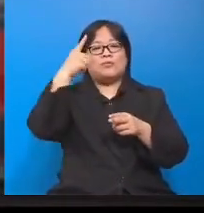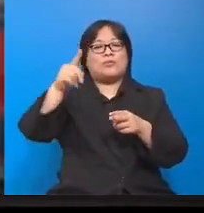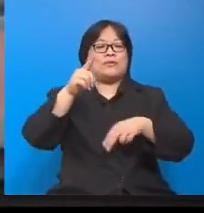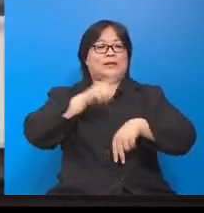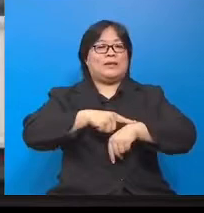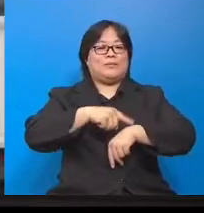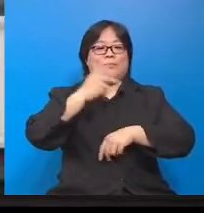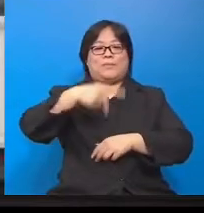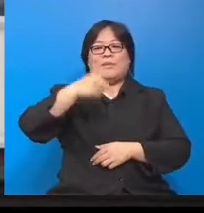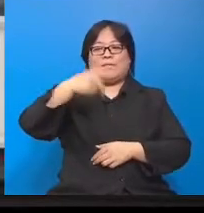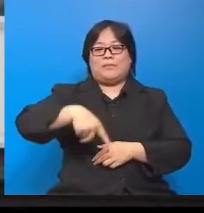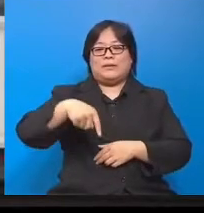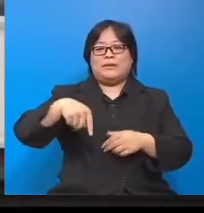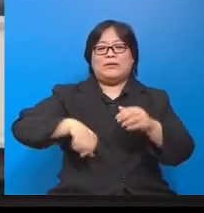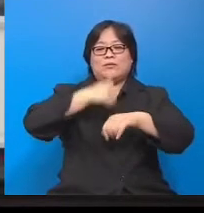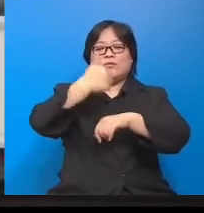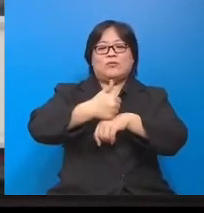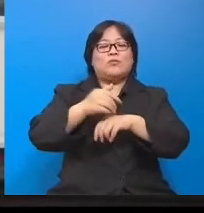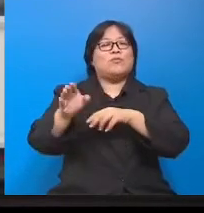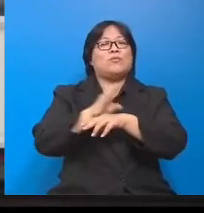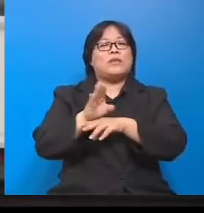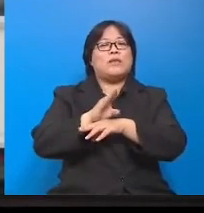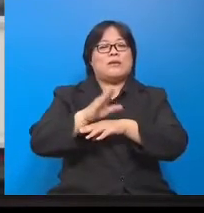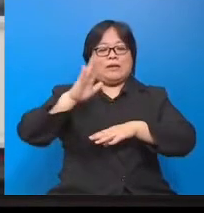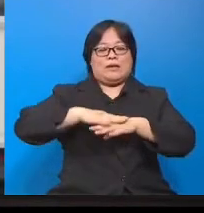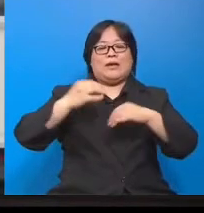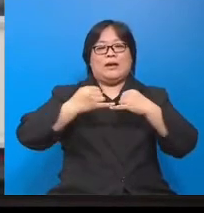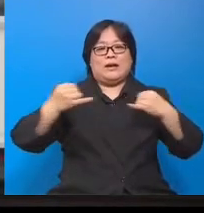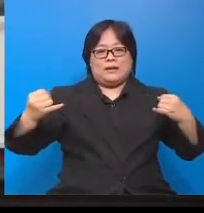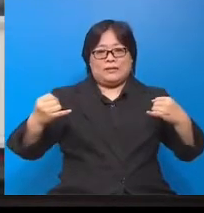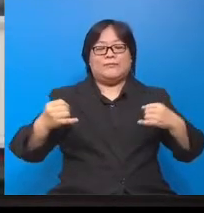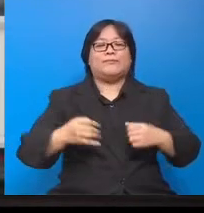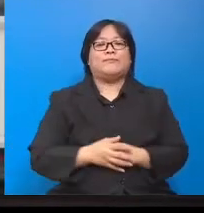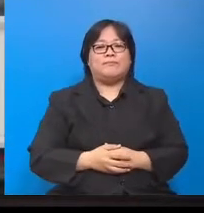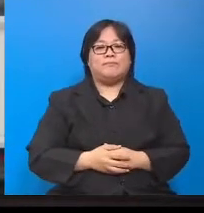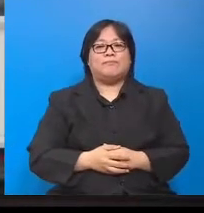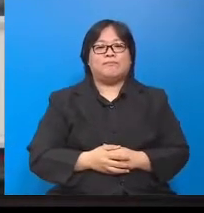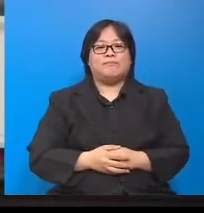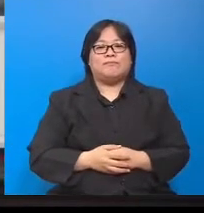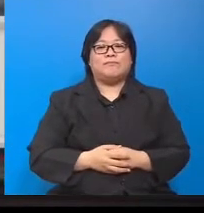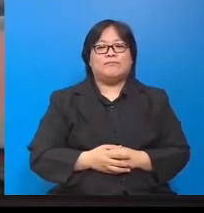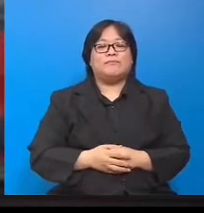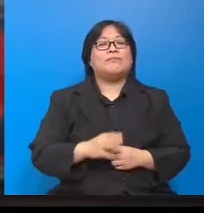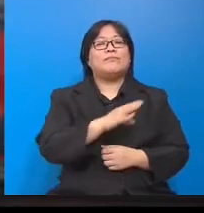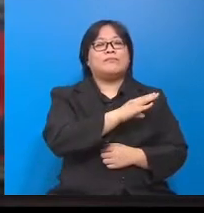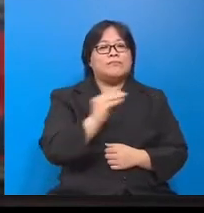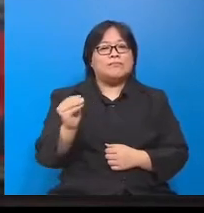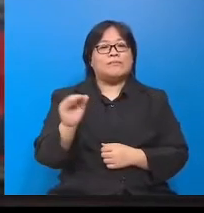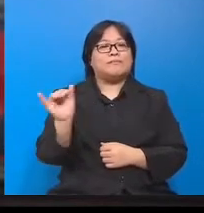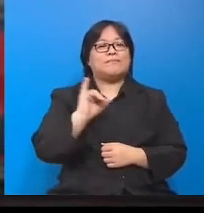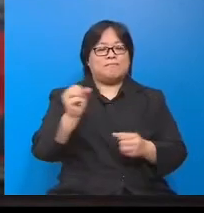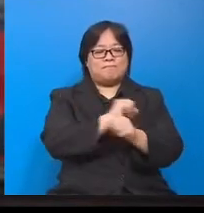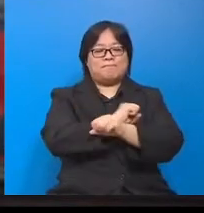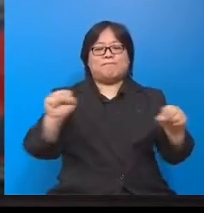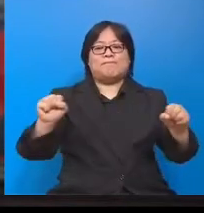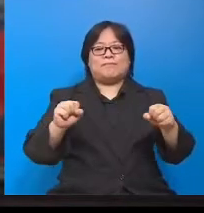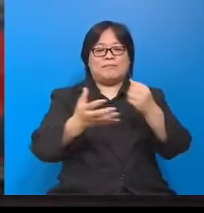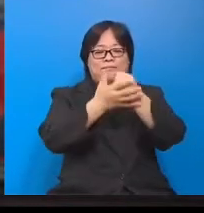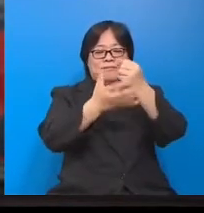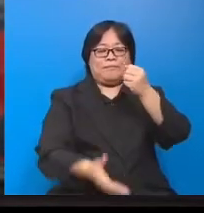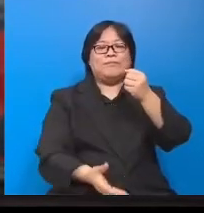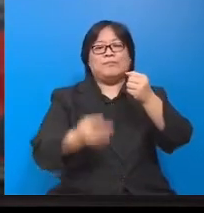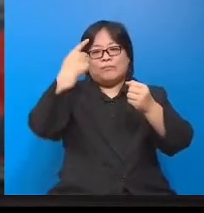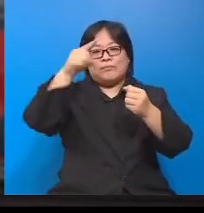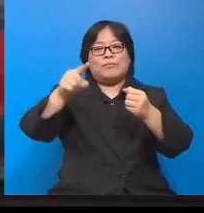dalam tempoh PCP ini mewujudkan Usahawan dalam talian ataupun usaha online serta turut menyediakan dana keuangan